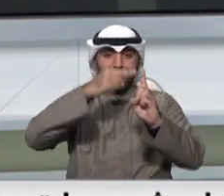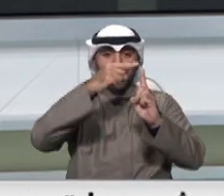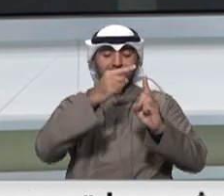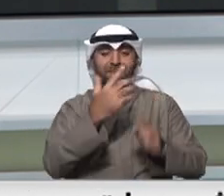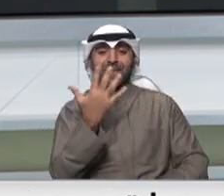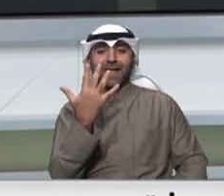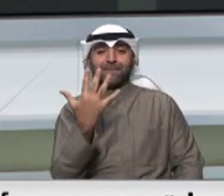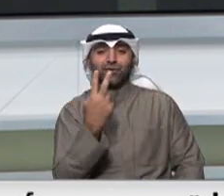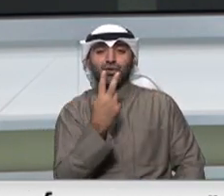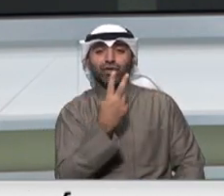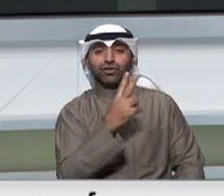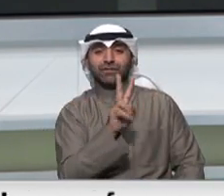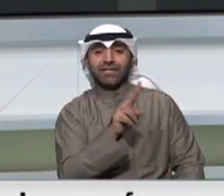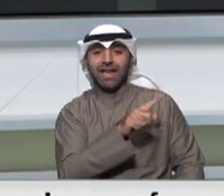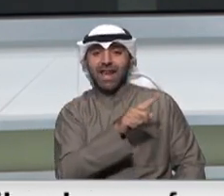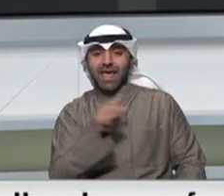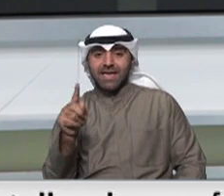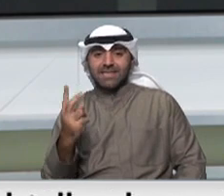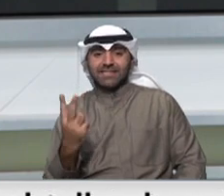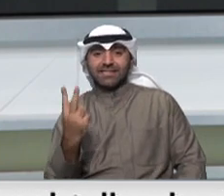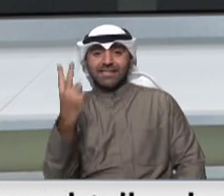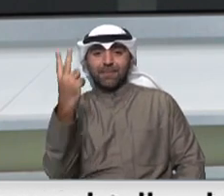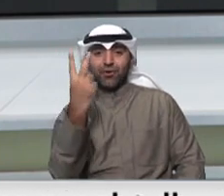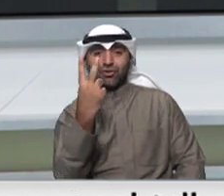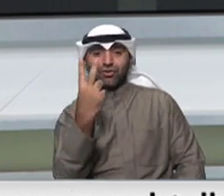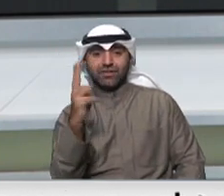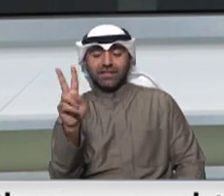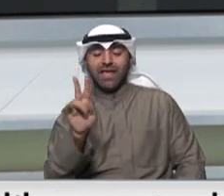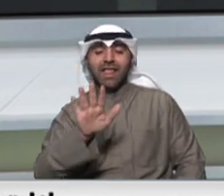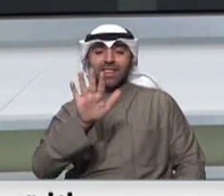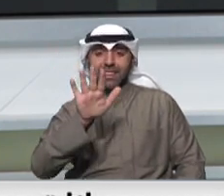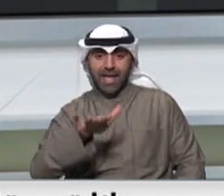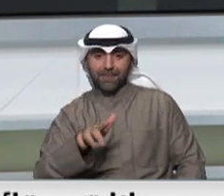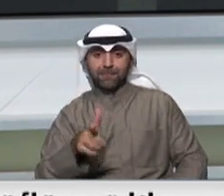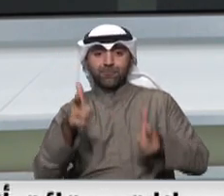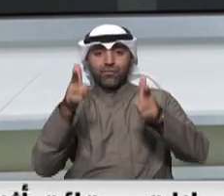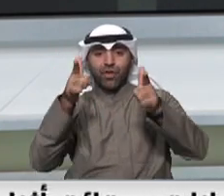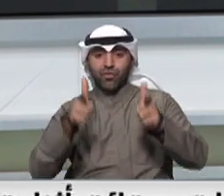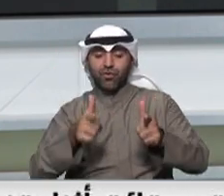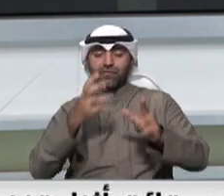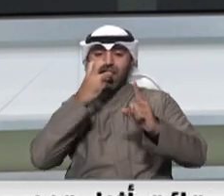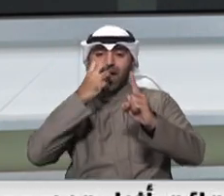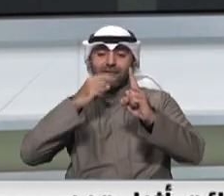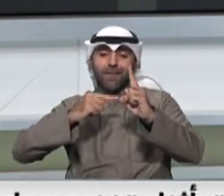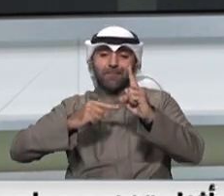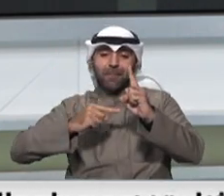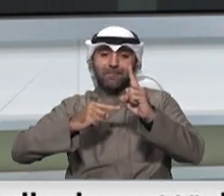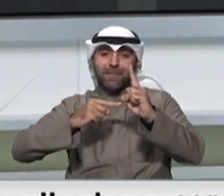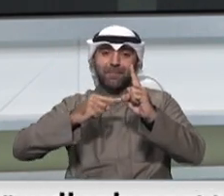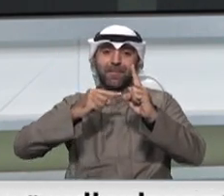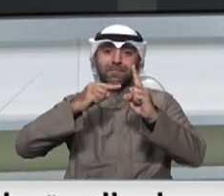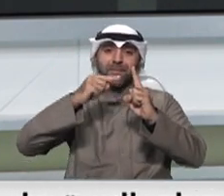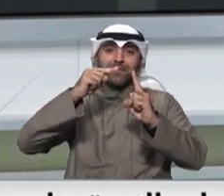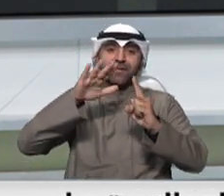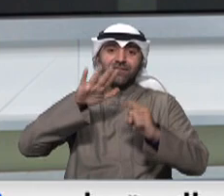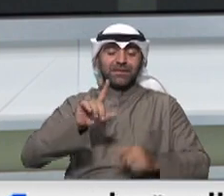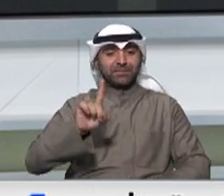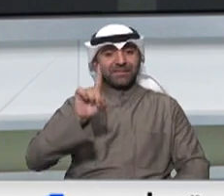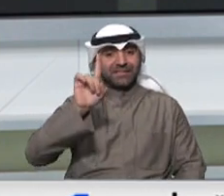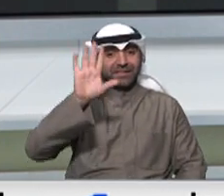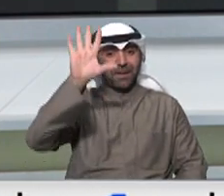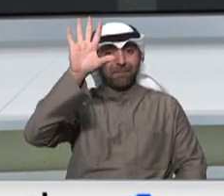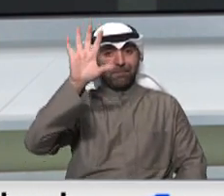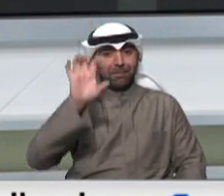خلال فتره الظهيره ارتفاع طفيف في درجات الحراره خلال الايام القادمه لكن الاجواء البارده راح تستمر ويانا خلال الفترات